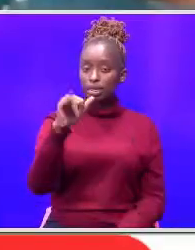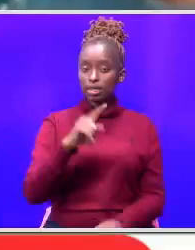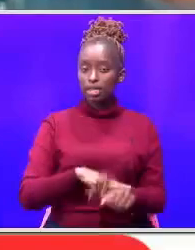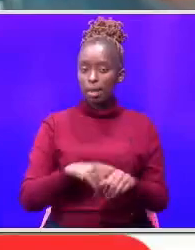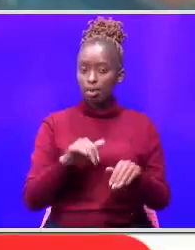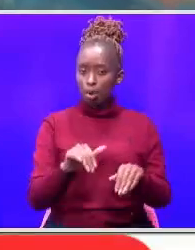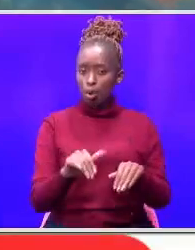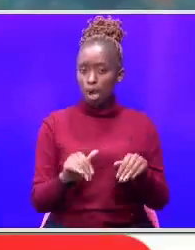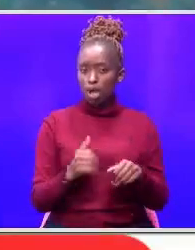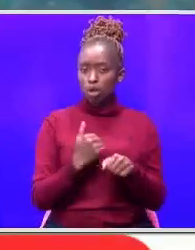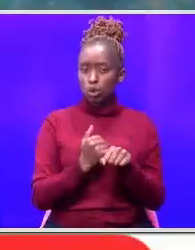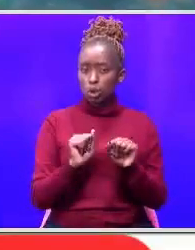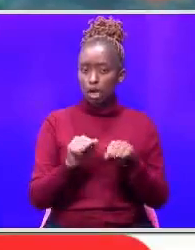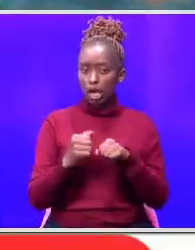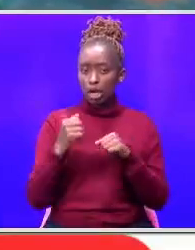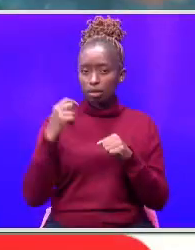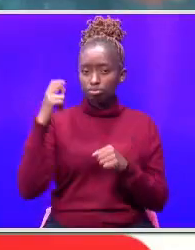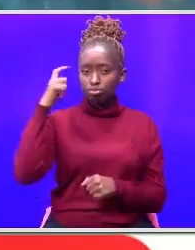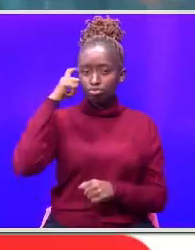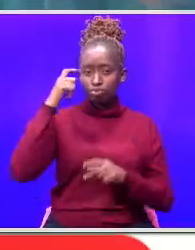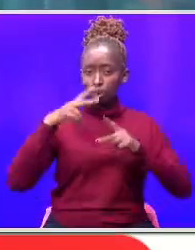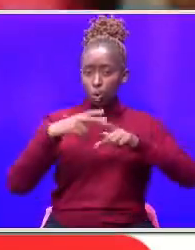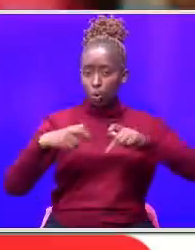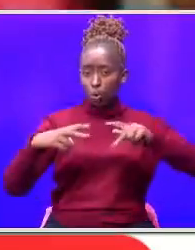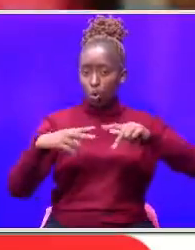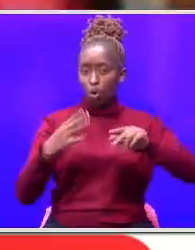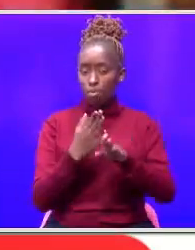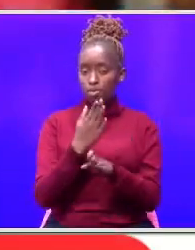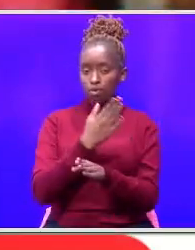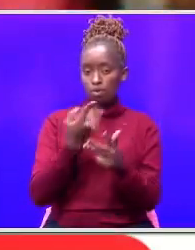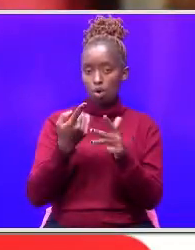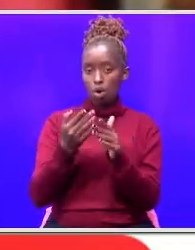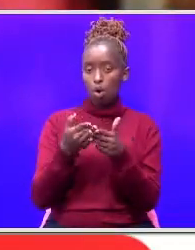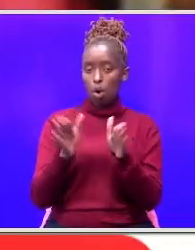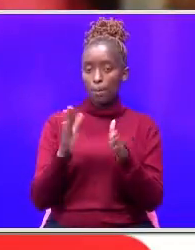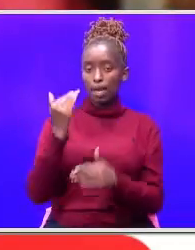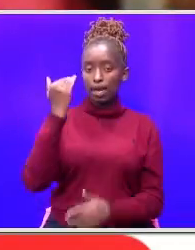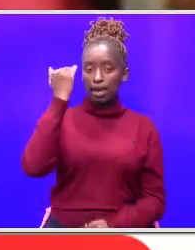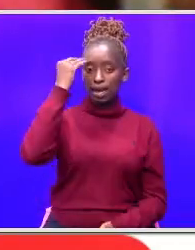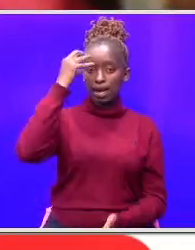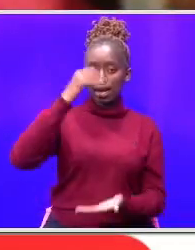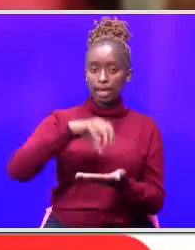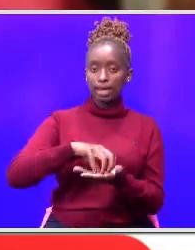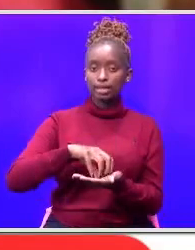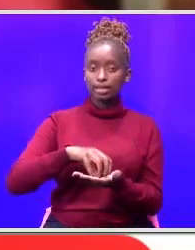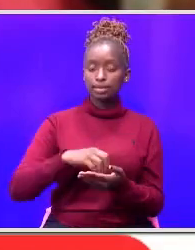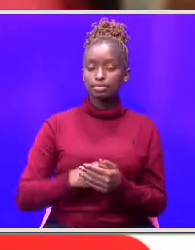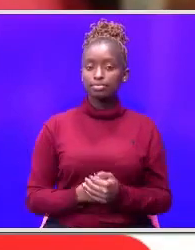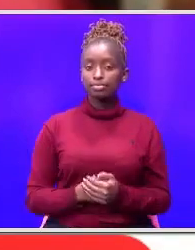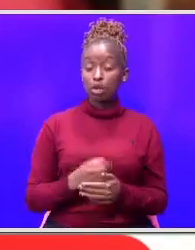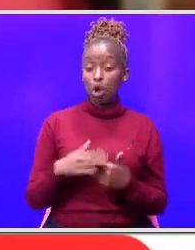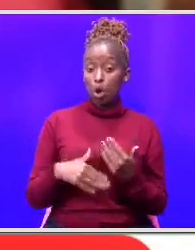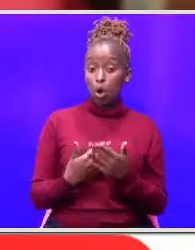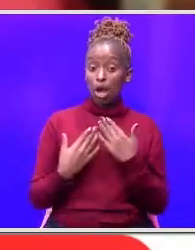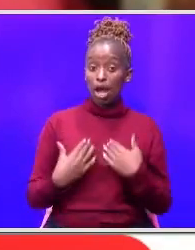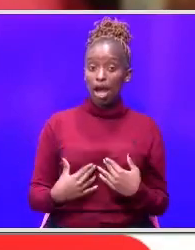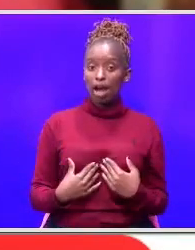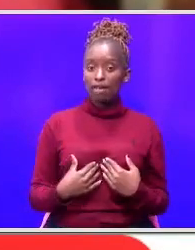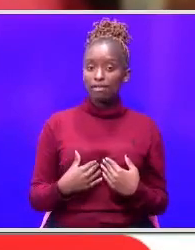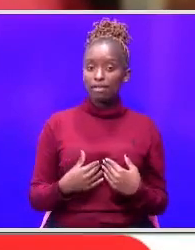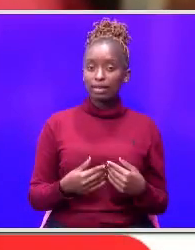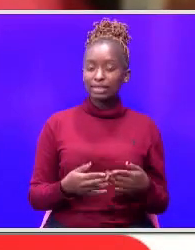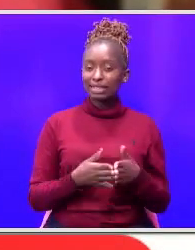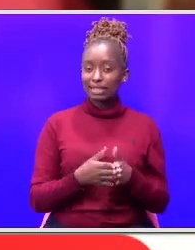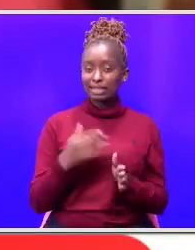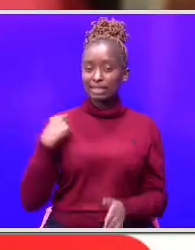tathmini ya kiakili kabla ya kufunguliwa mashtaka. Wote alikuwa amewatoa nguo zote, akawanajisi. Mmoja